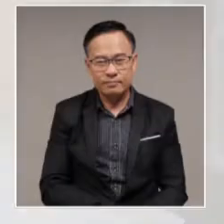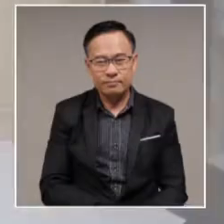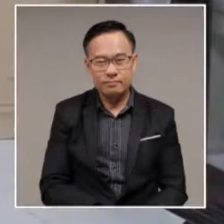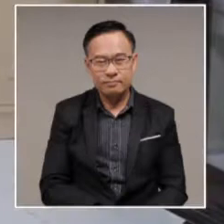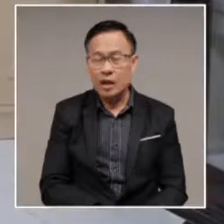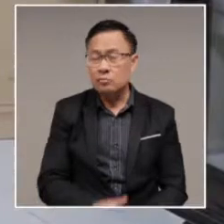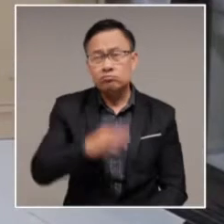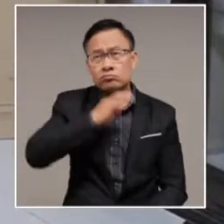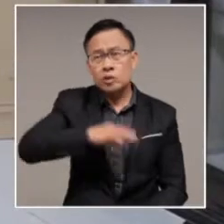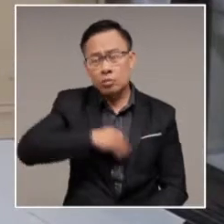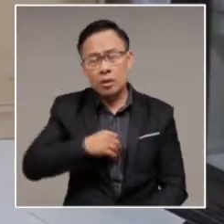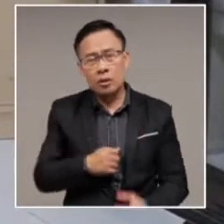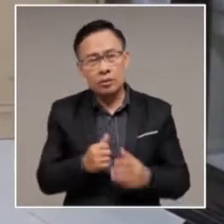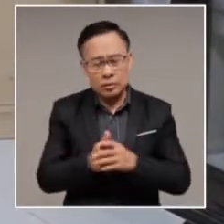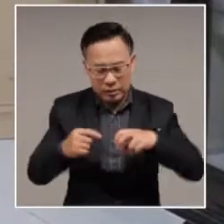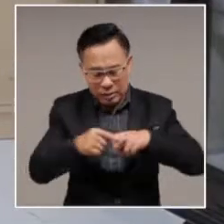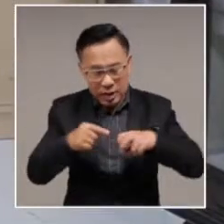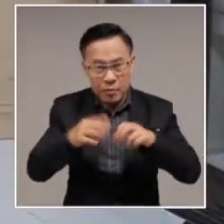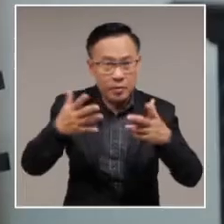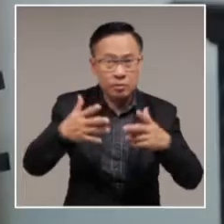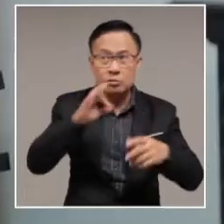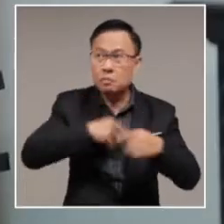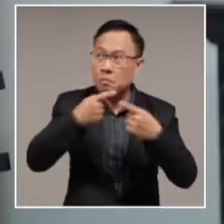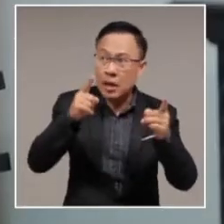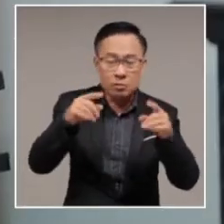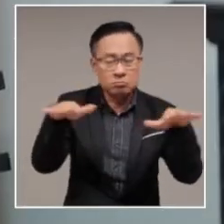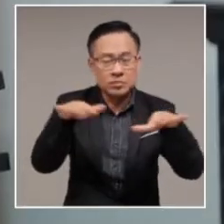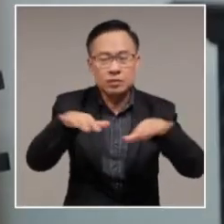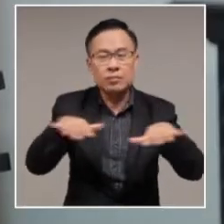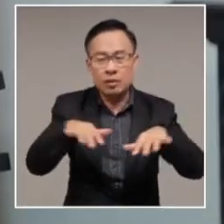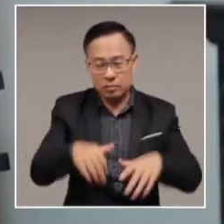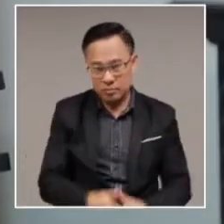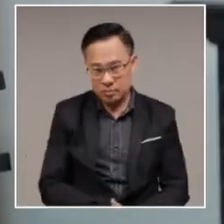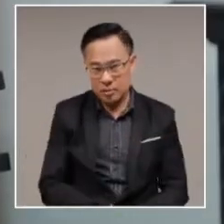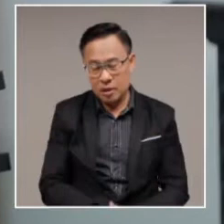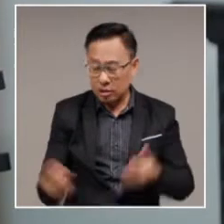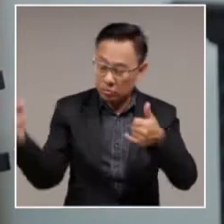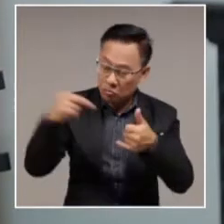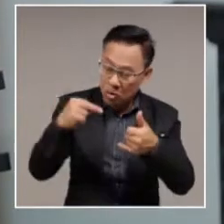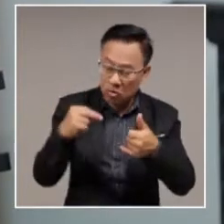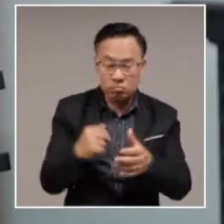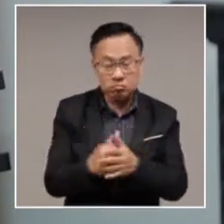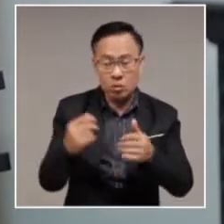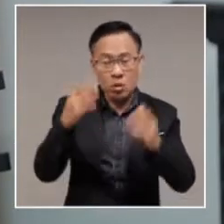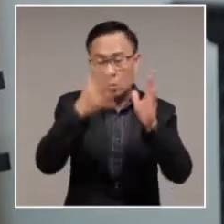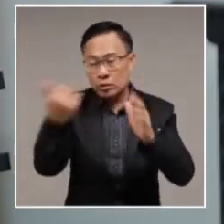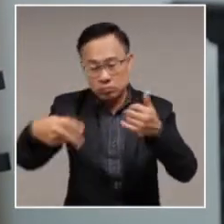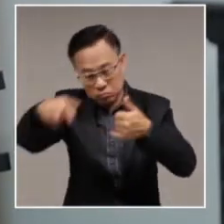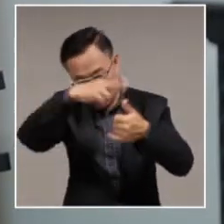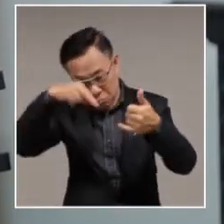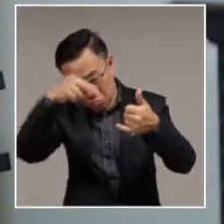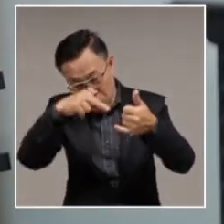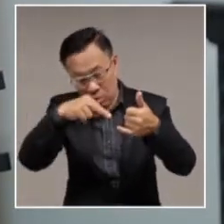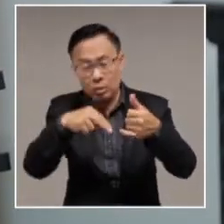ก็ไม่ได้รู้สึกว่าขาดหรือแตกแยกหรือรู้สึกแปลกจากคนอื่นค่ะถึงใครจะมองมาคือบางที